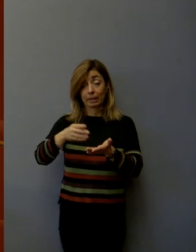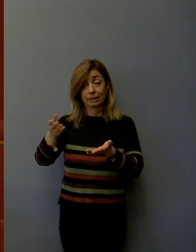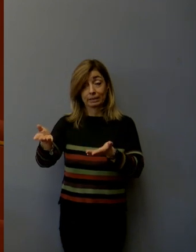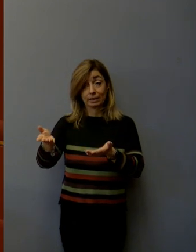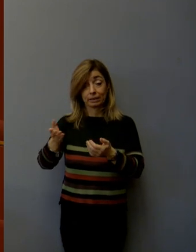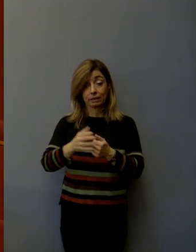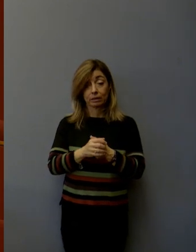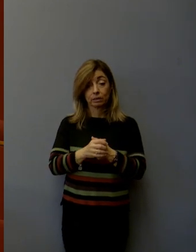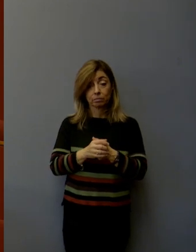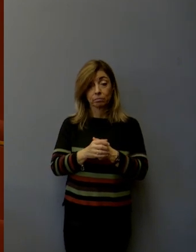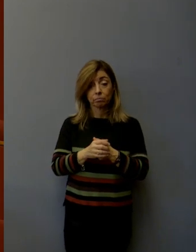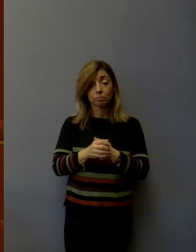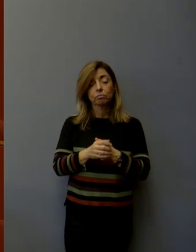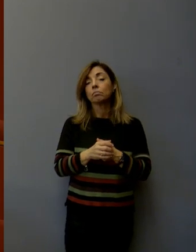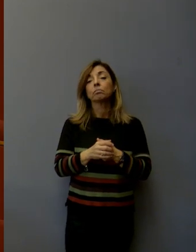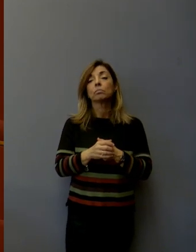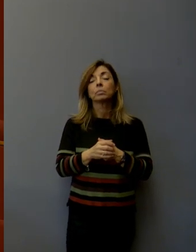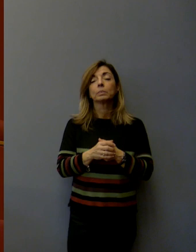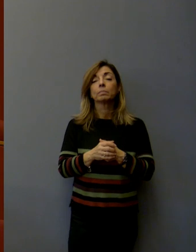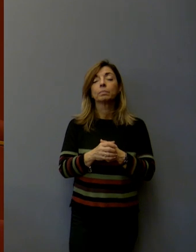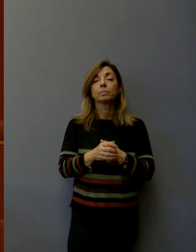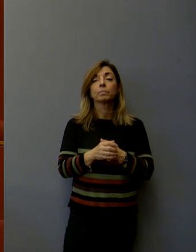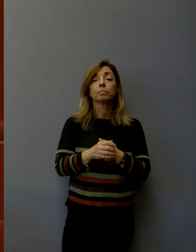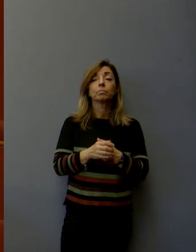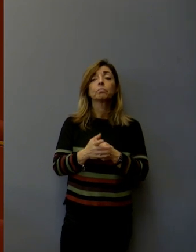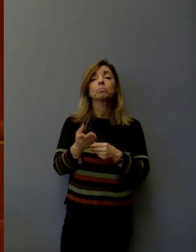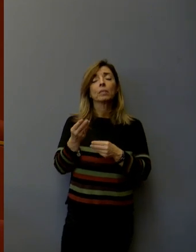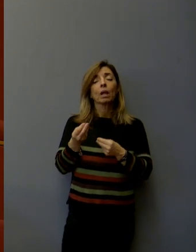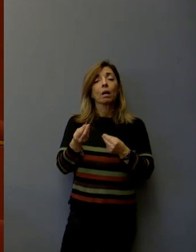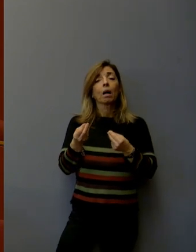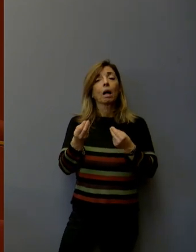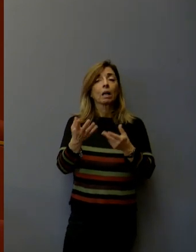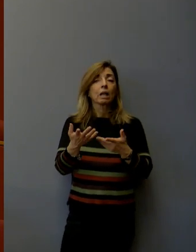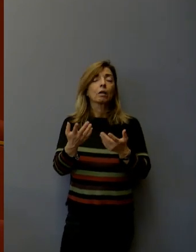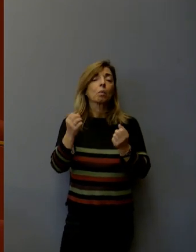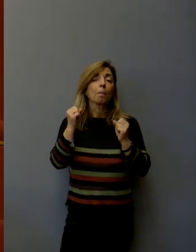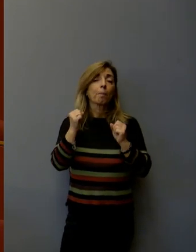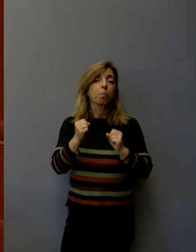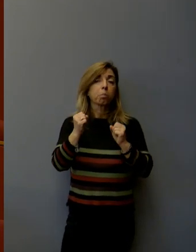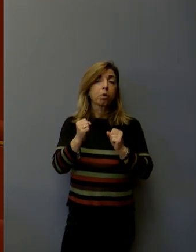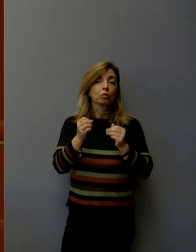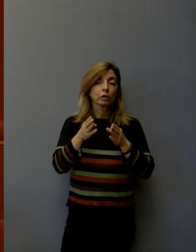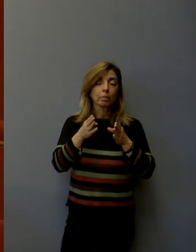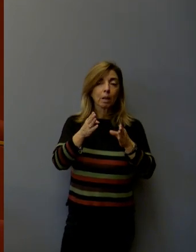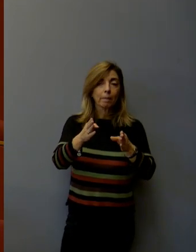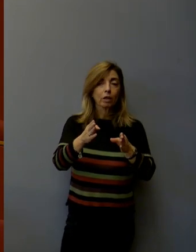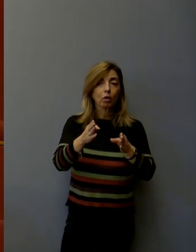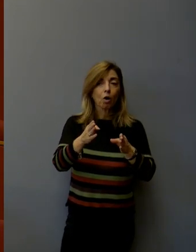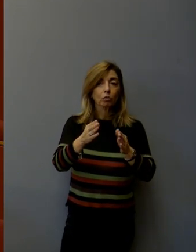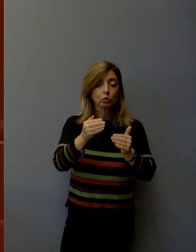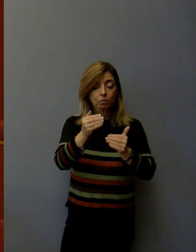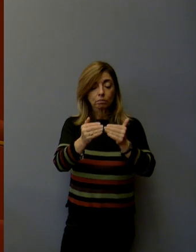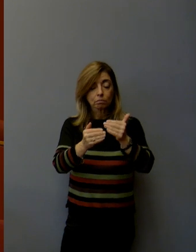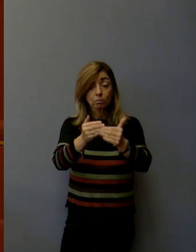dato anche in qualche modo Una percorso di possibile svolgimento i lavori che